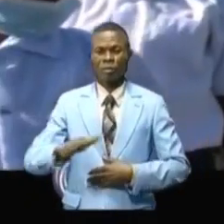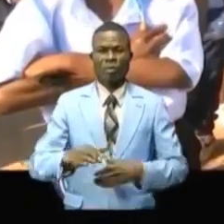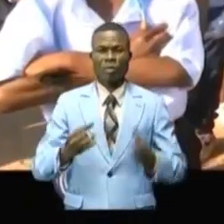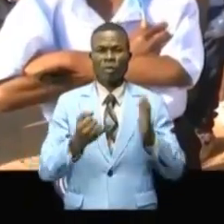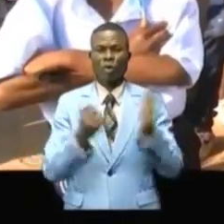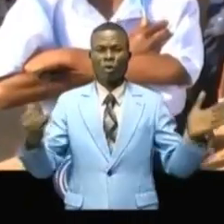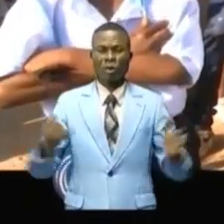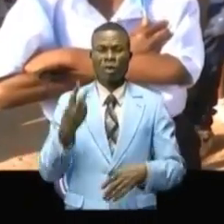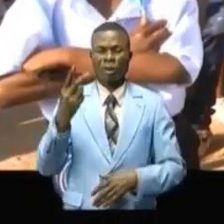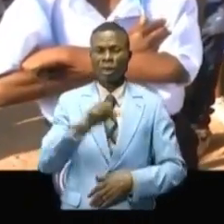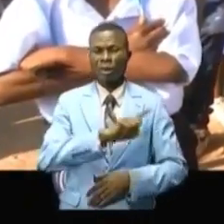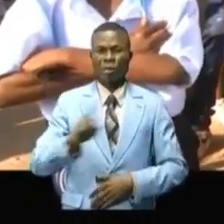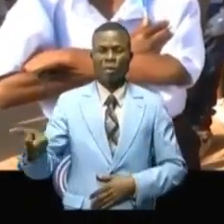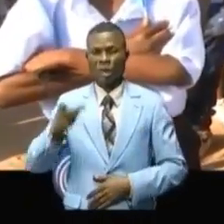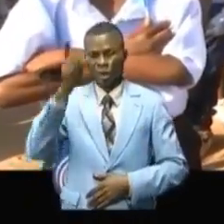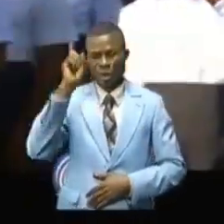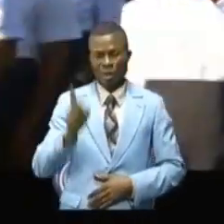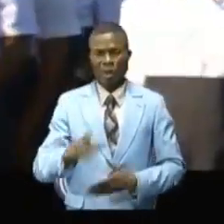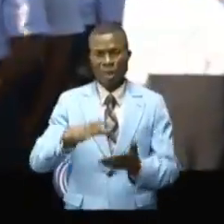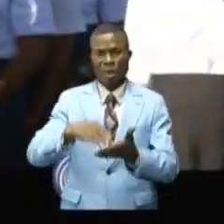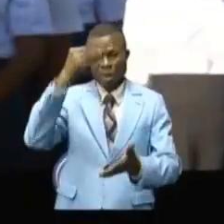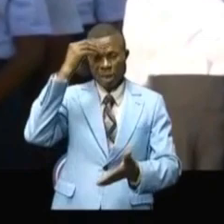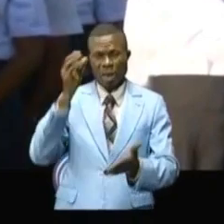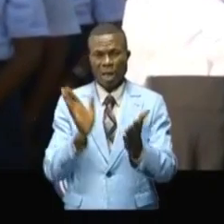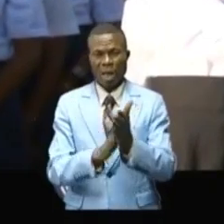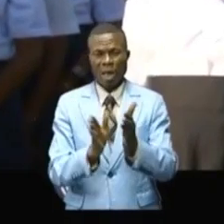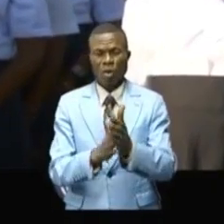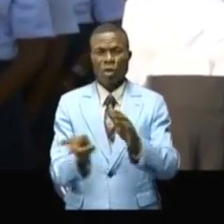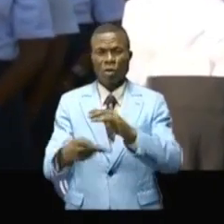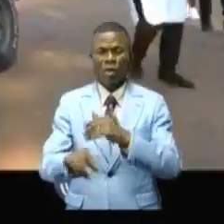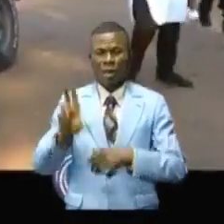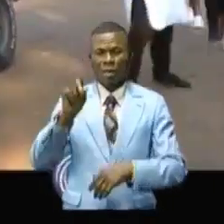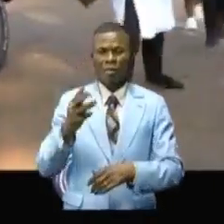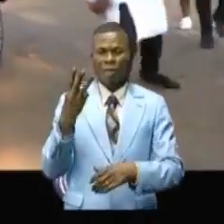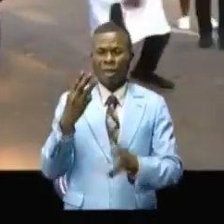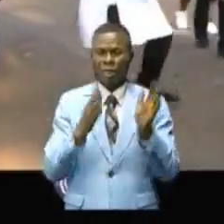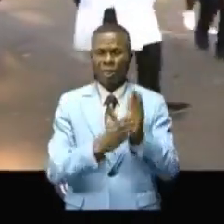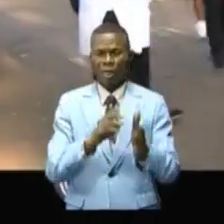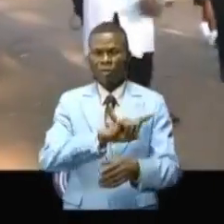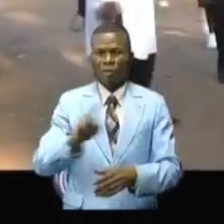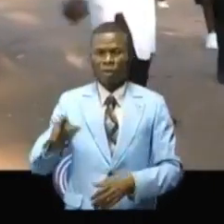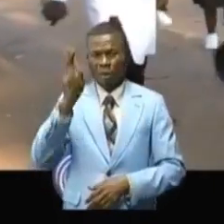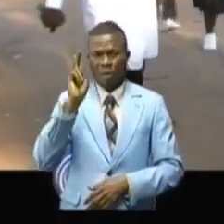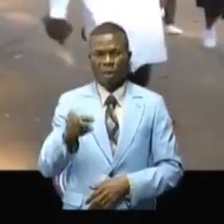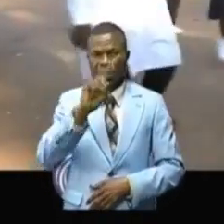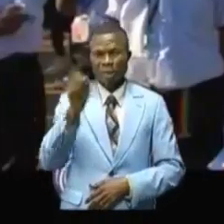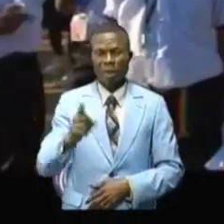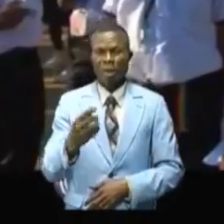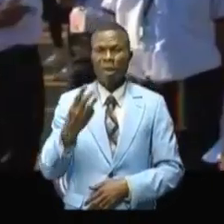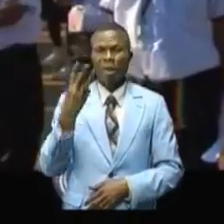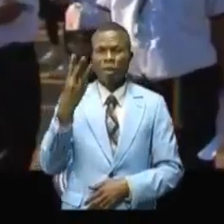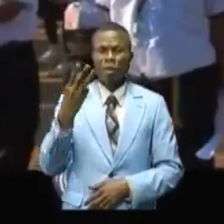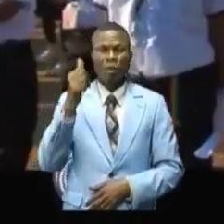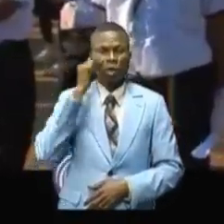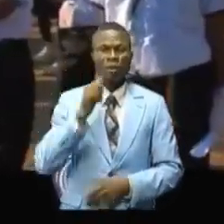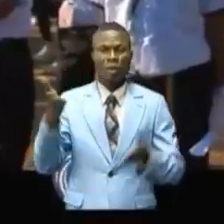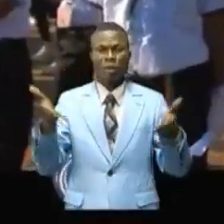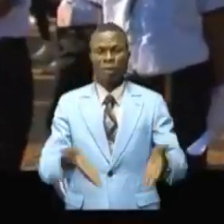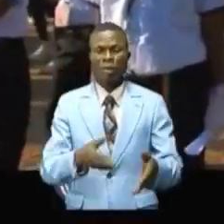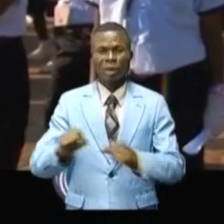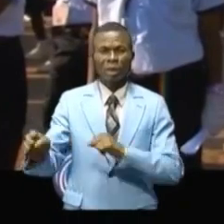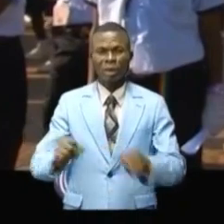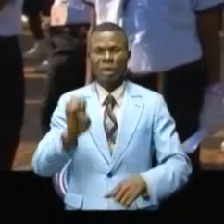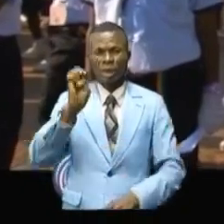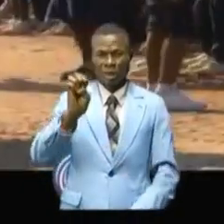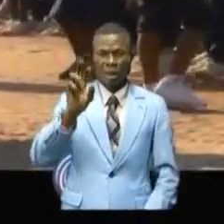62 102 élèves finalistes du cycle primaire, dont 29 233 filles, ont répondu présents aux épreuves de